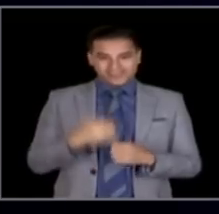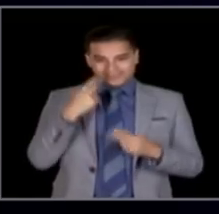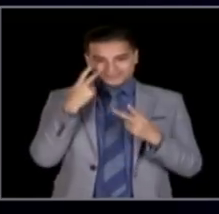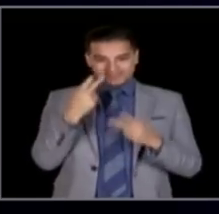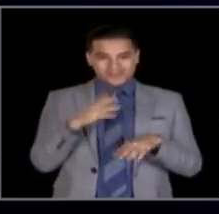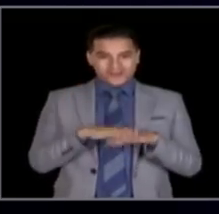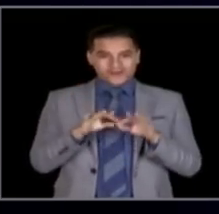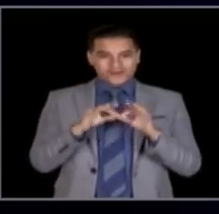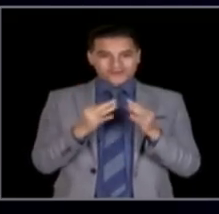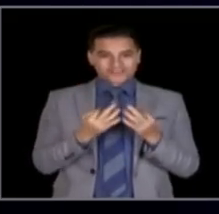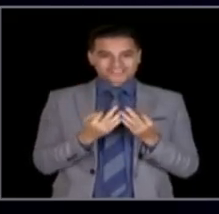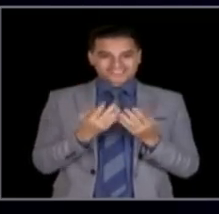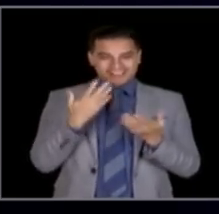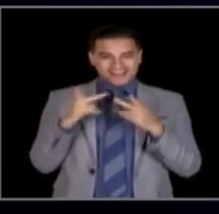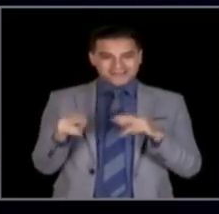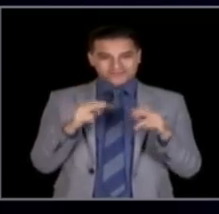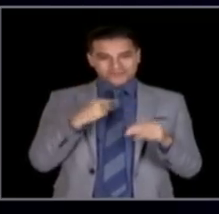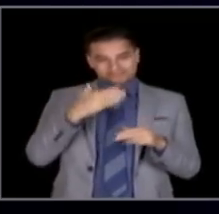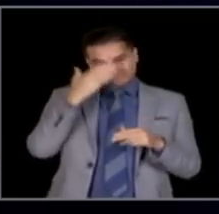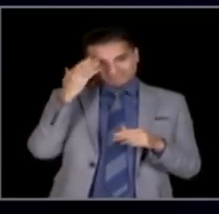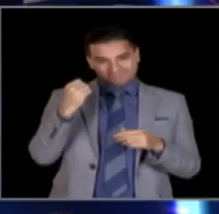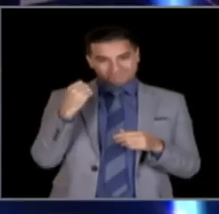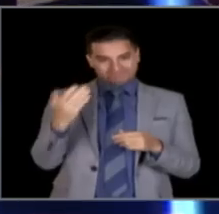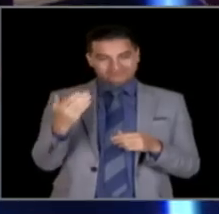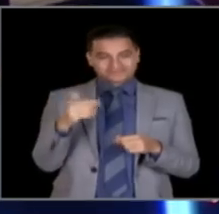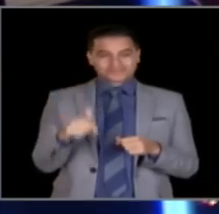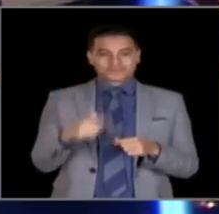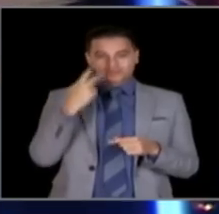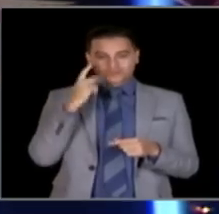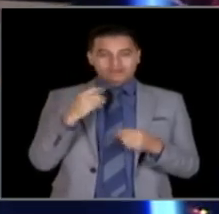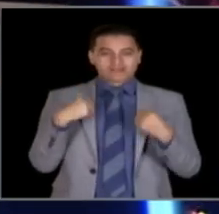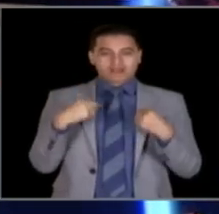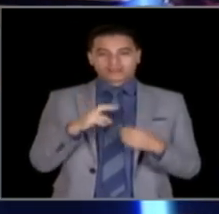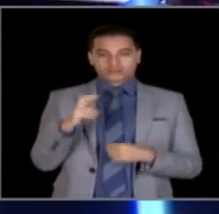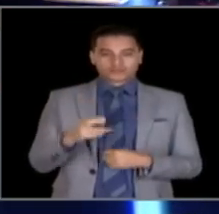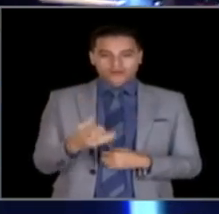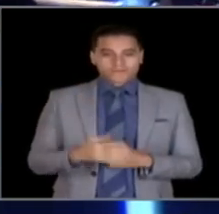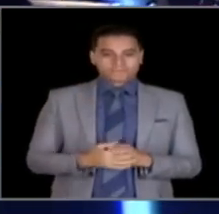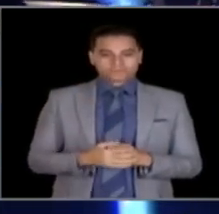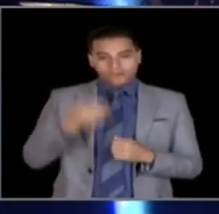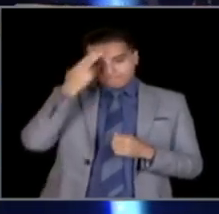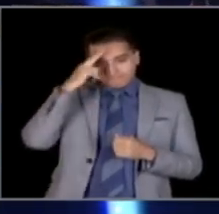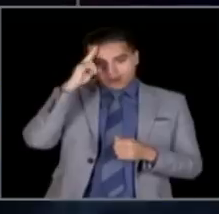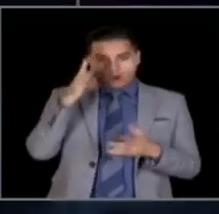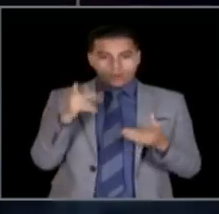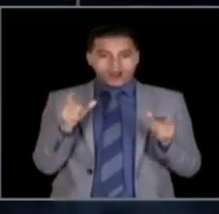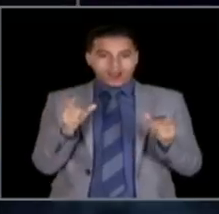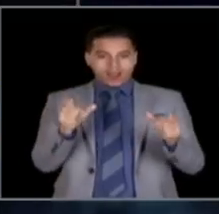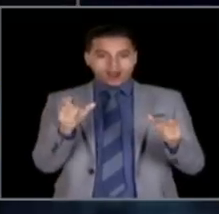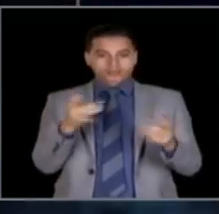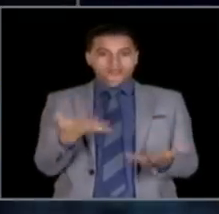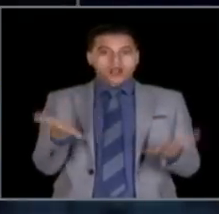العائلات، كانت متألقة. رياضة والسؤال هو، من